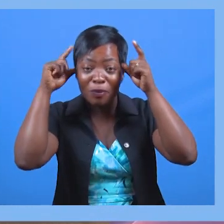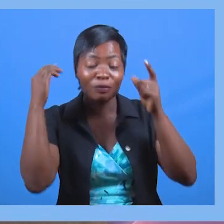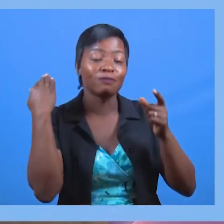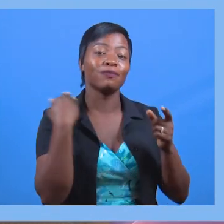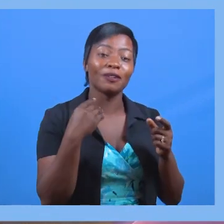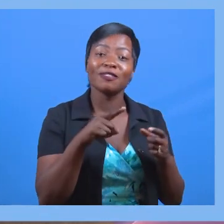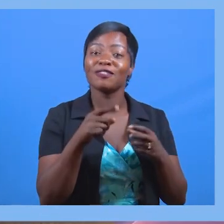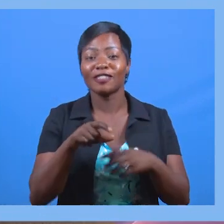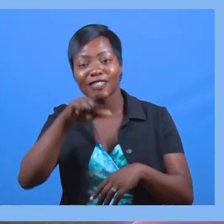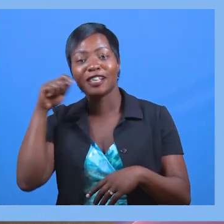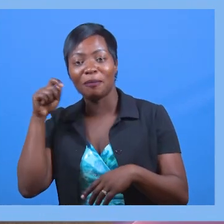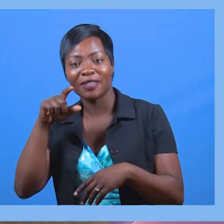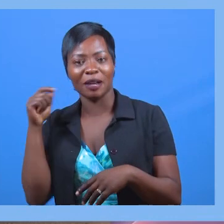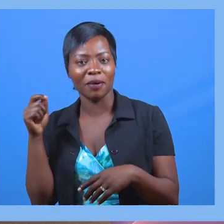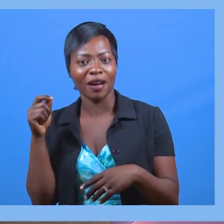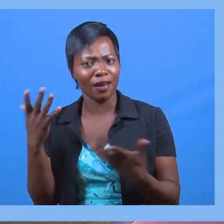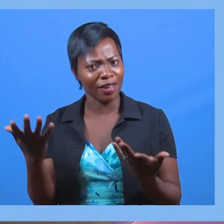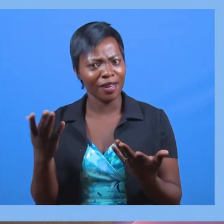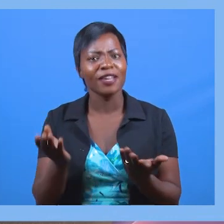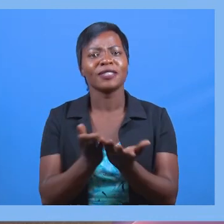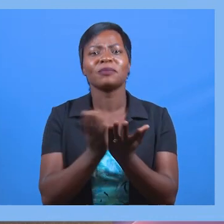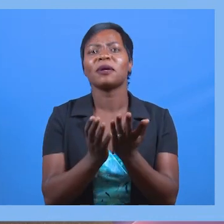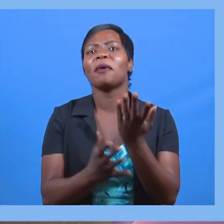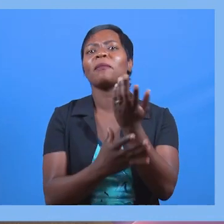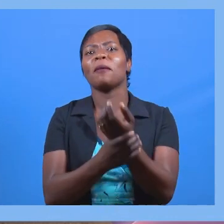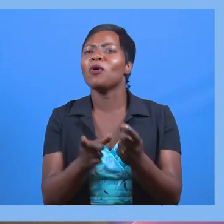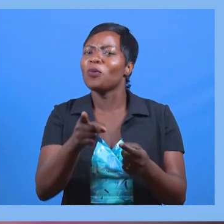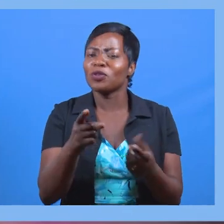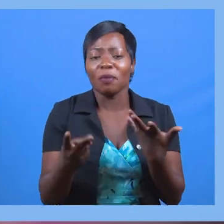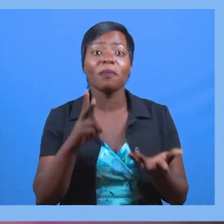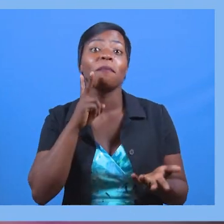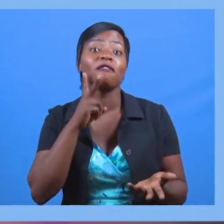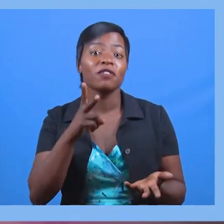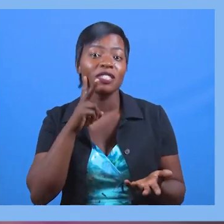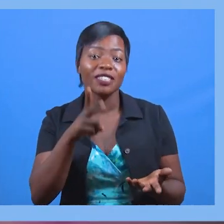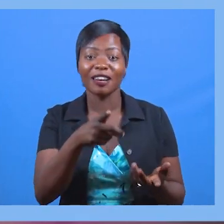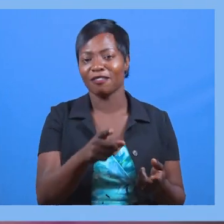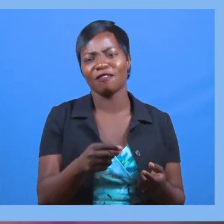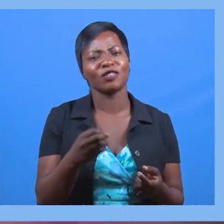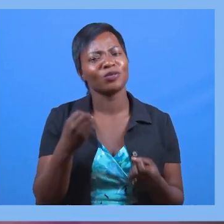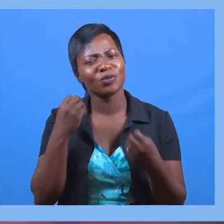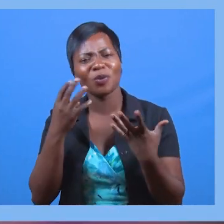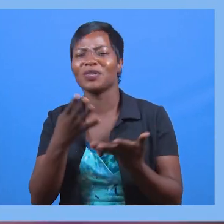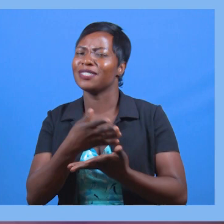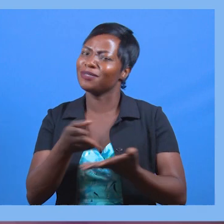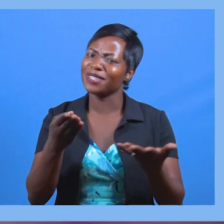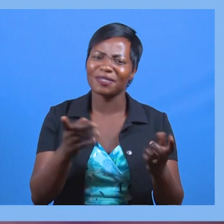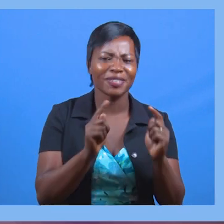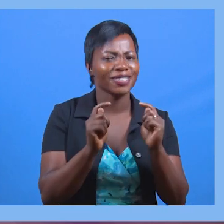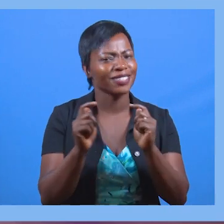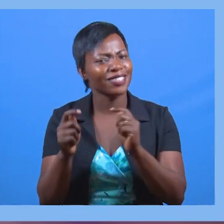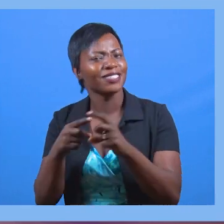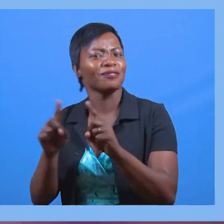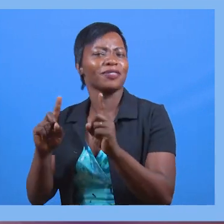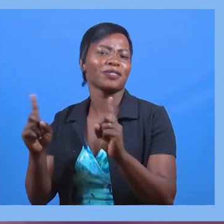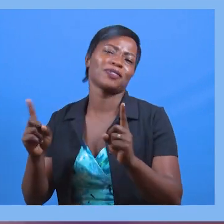yekunzi ane vaenzi vakamushanyira. Dzimwe nguva vaenzi vachatishanyira ndo vachatozotiunzira dzimwe budiriro, nokuti ava tinonzwa